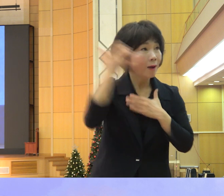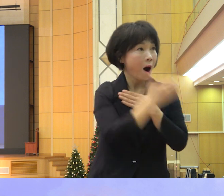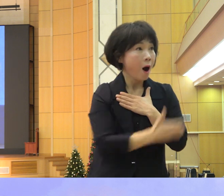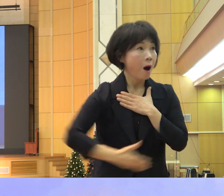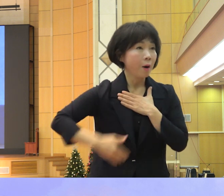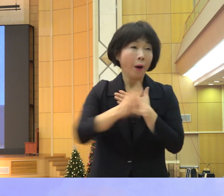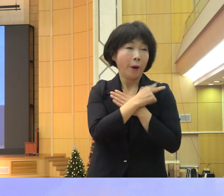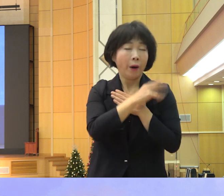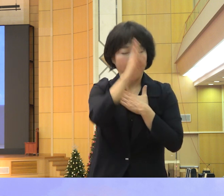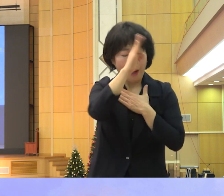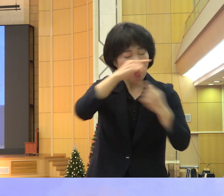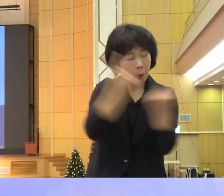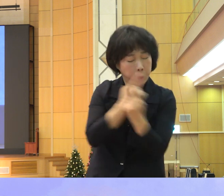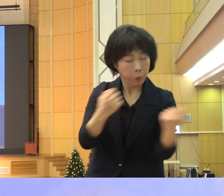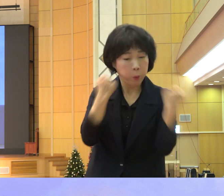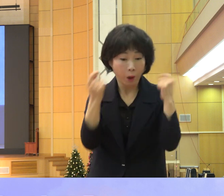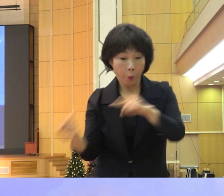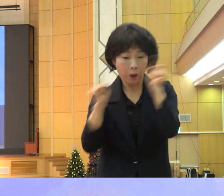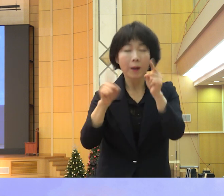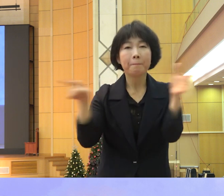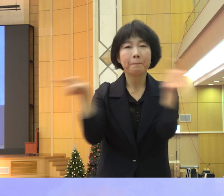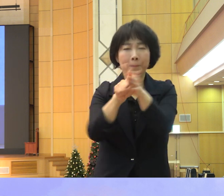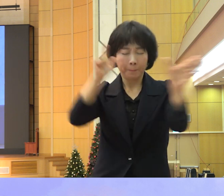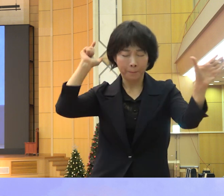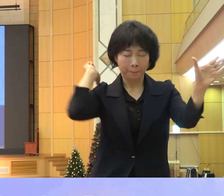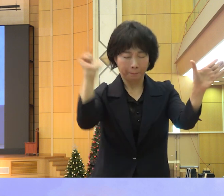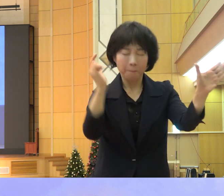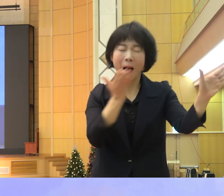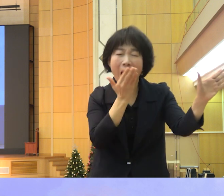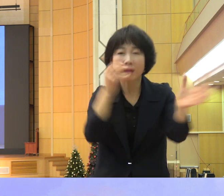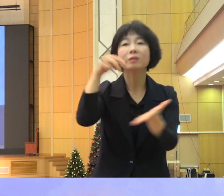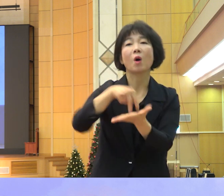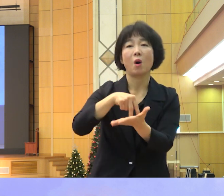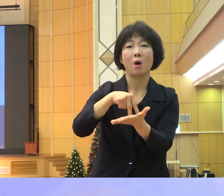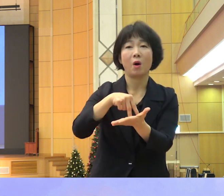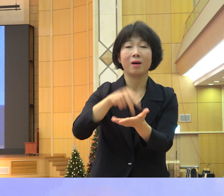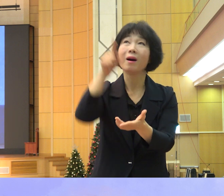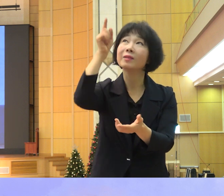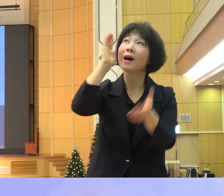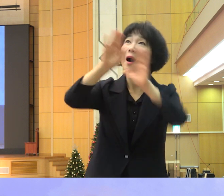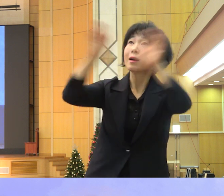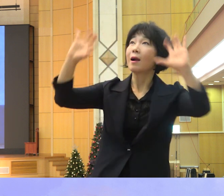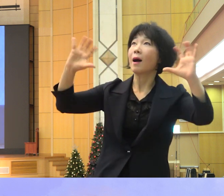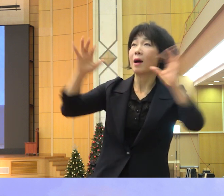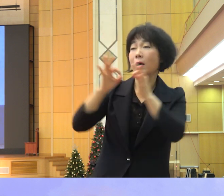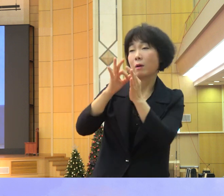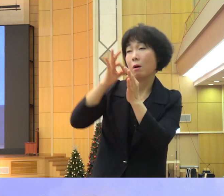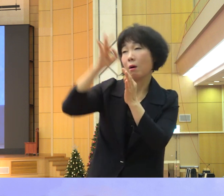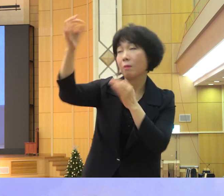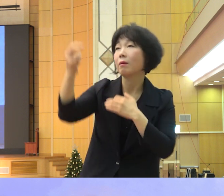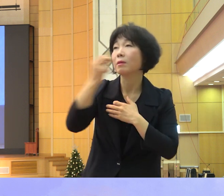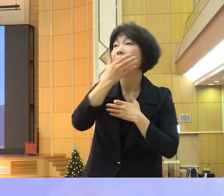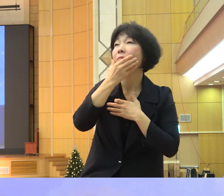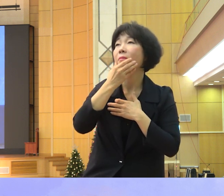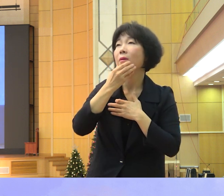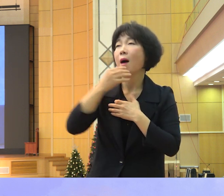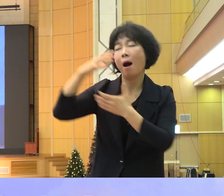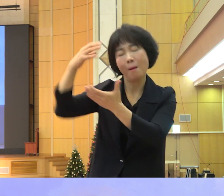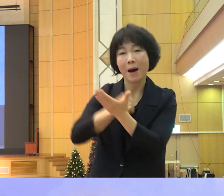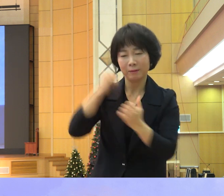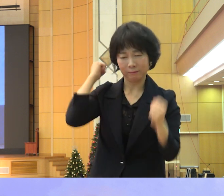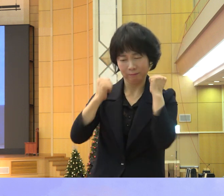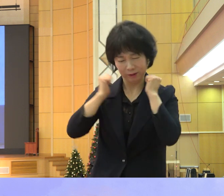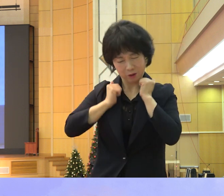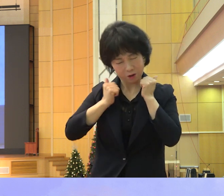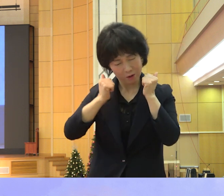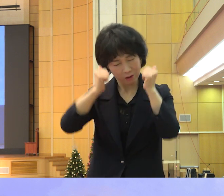영육간에 치유받고 믿음의 굳건히 서서 저 천국 영생의 복을 바라보고